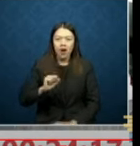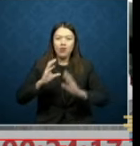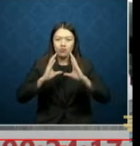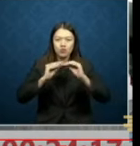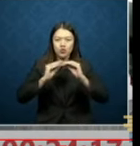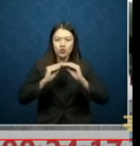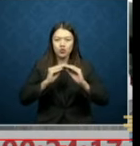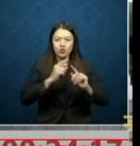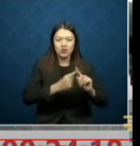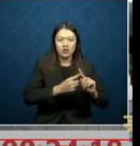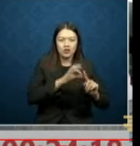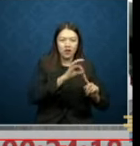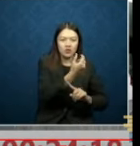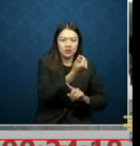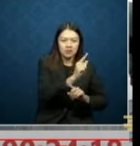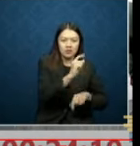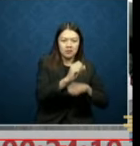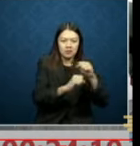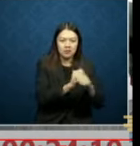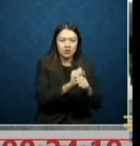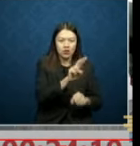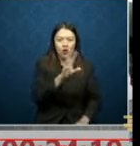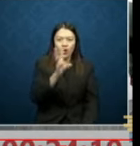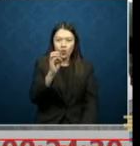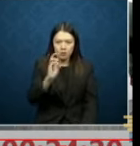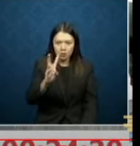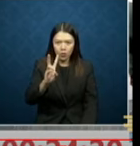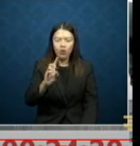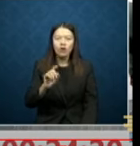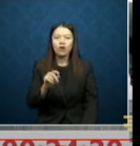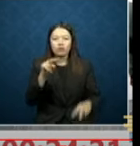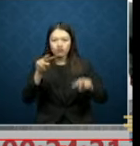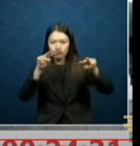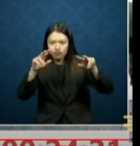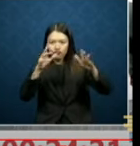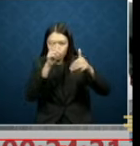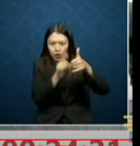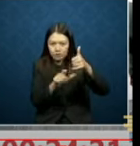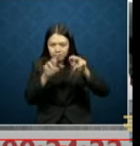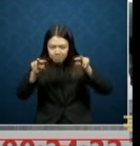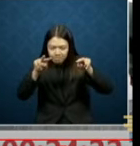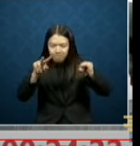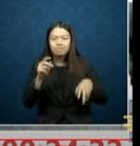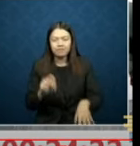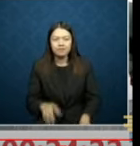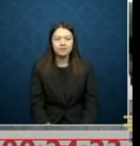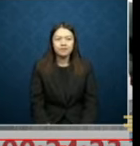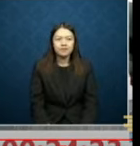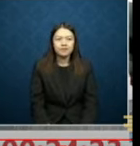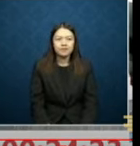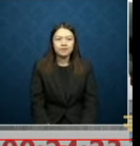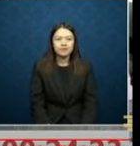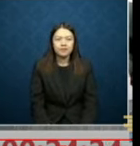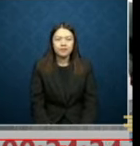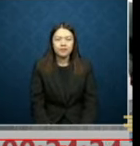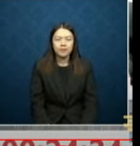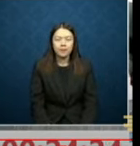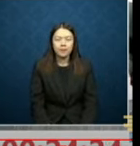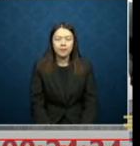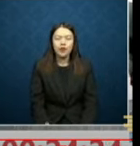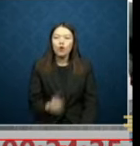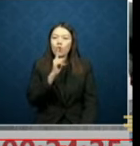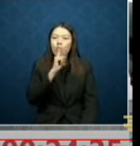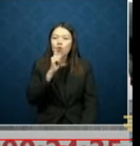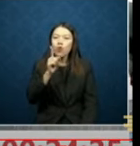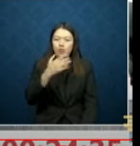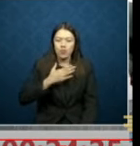าวันที่11กันยายน2566เป็นพยานบุคคลสำหรับข้อร้องเรียนกล่